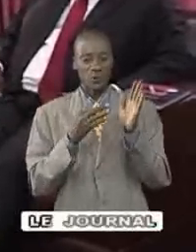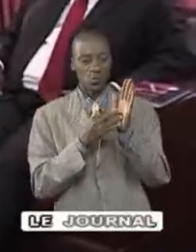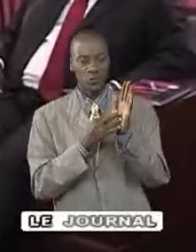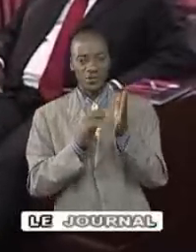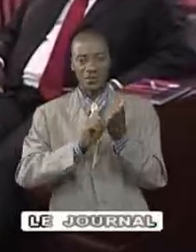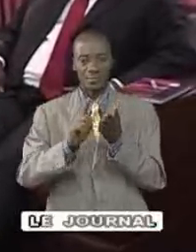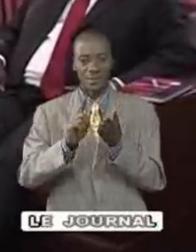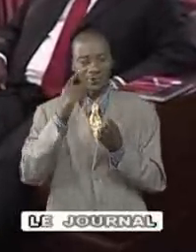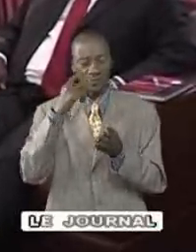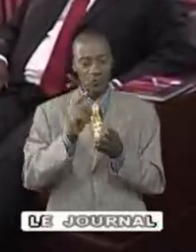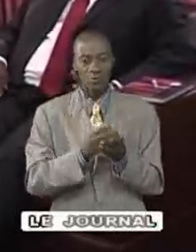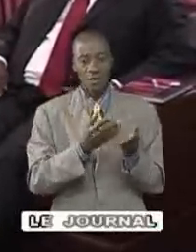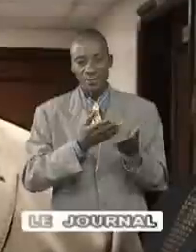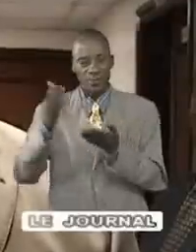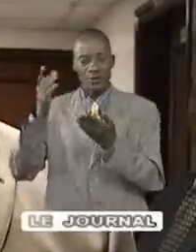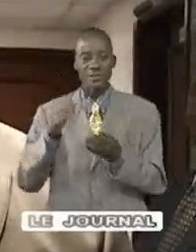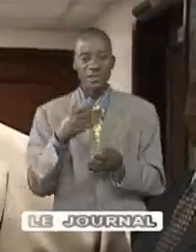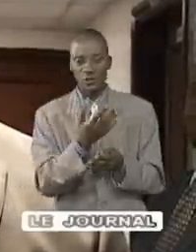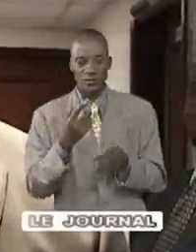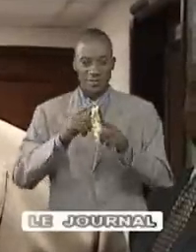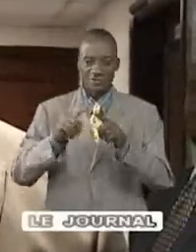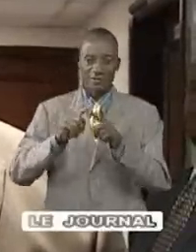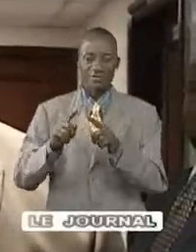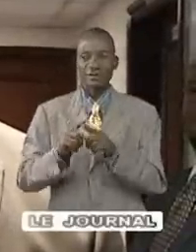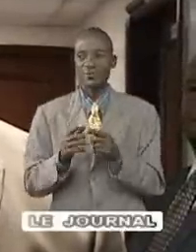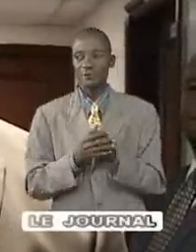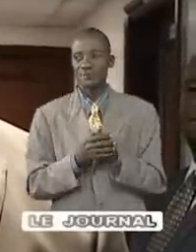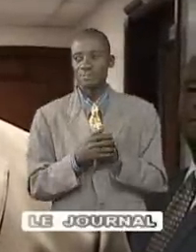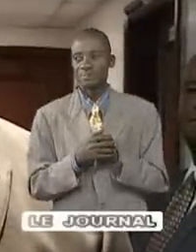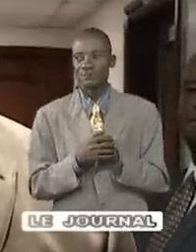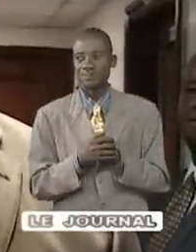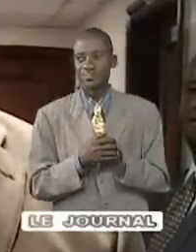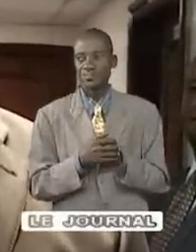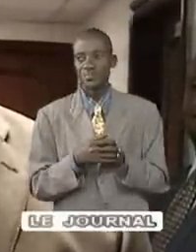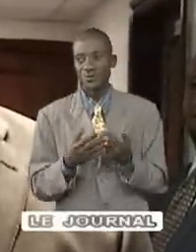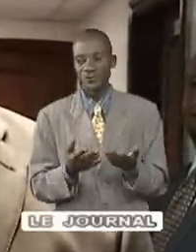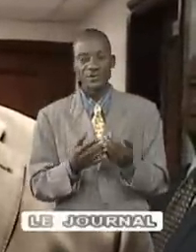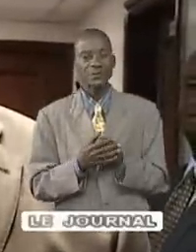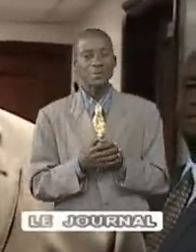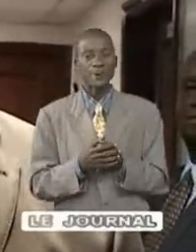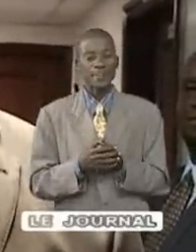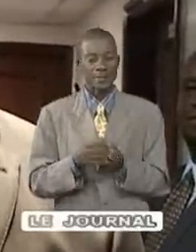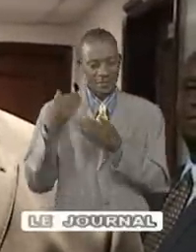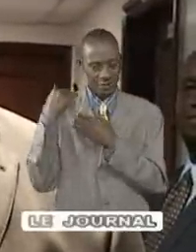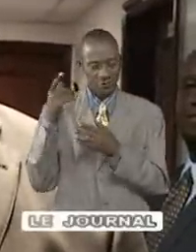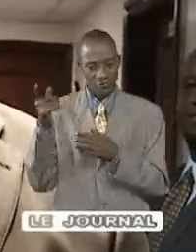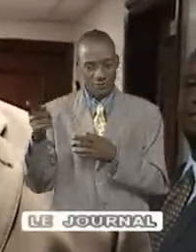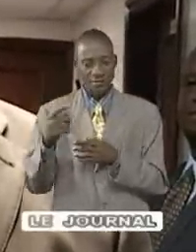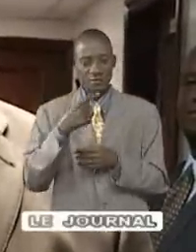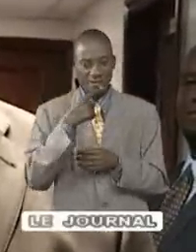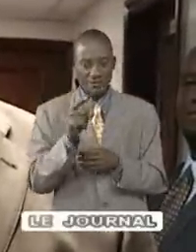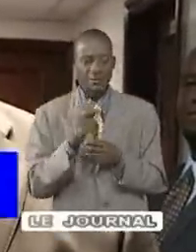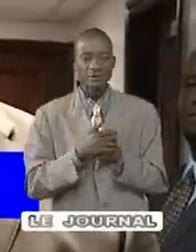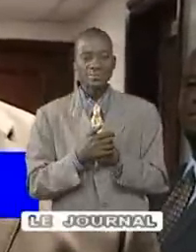et services, ont appris les membres de la mission du FMI. Et à Norbert Towé de confirmer qu'il n'existe